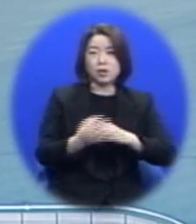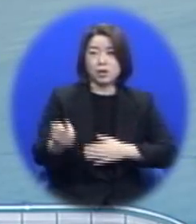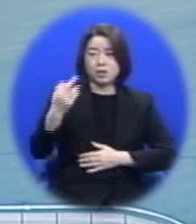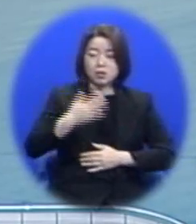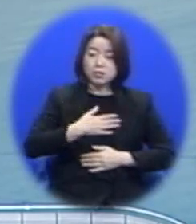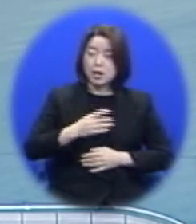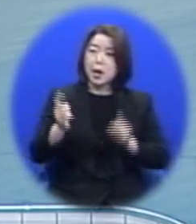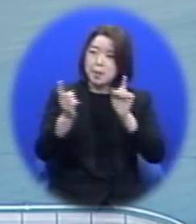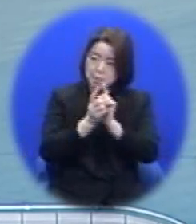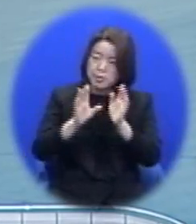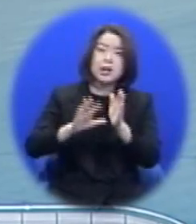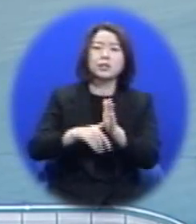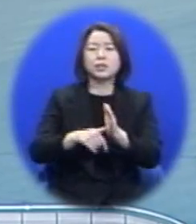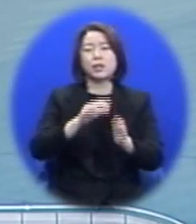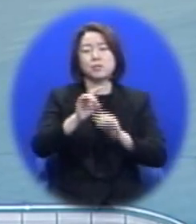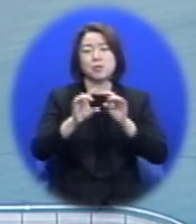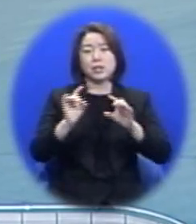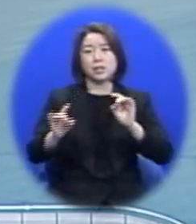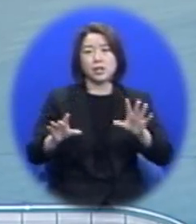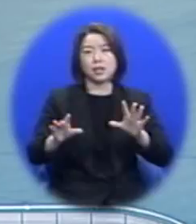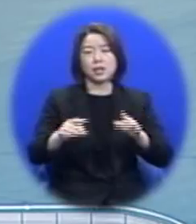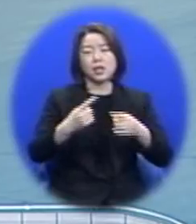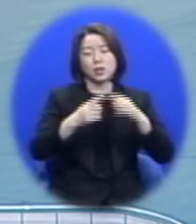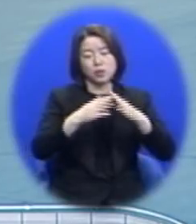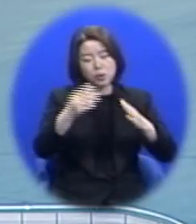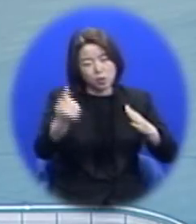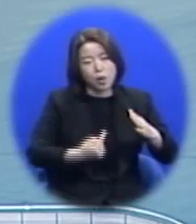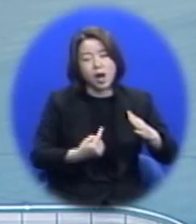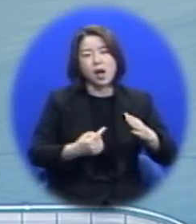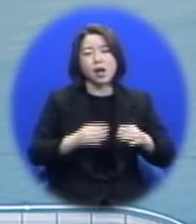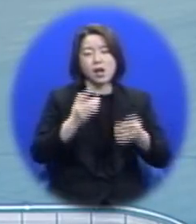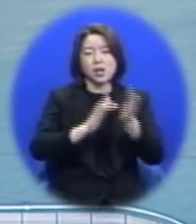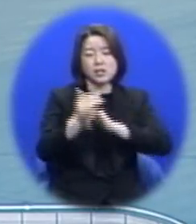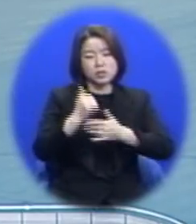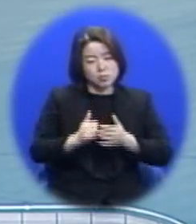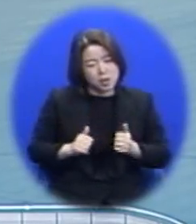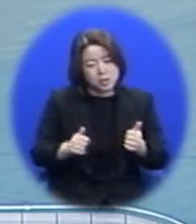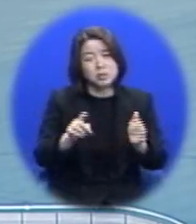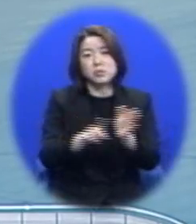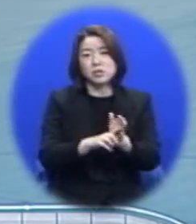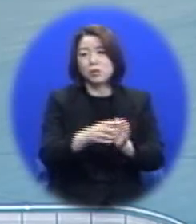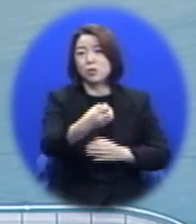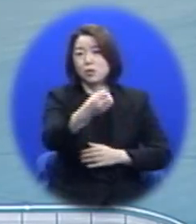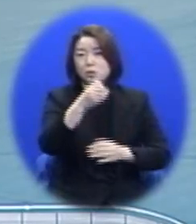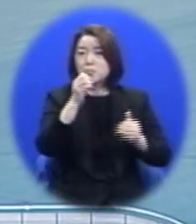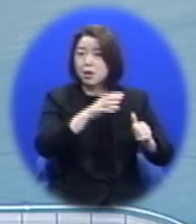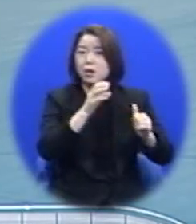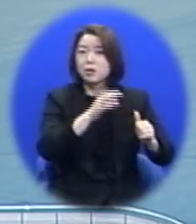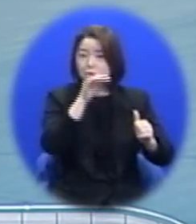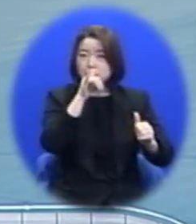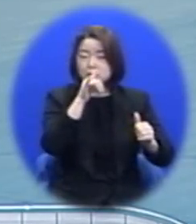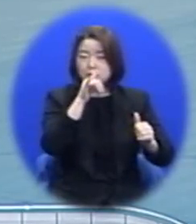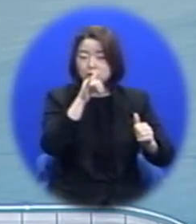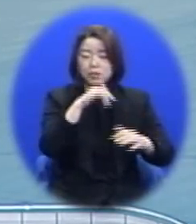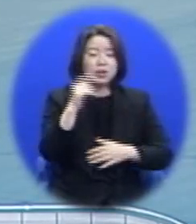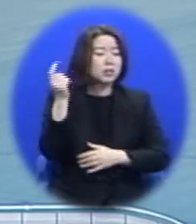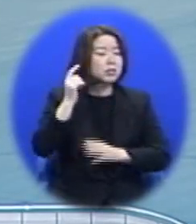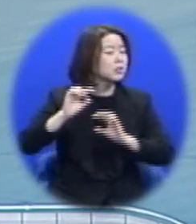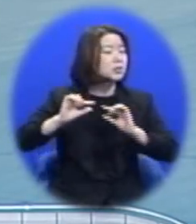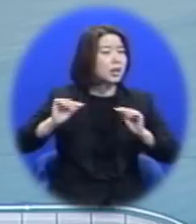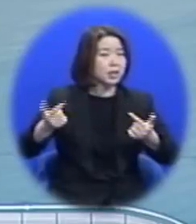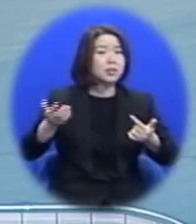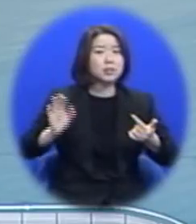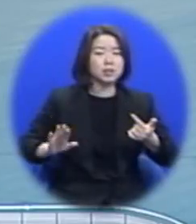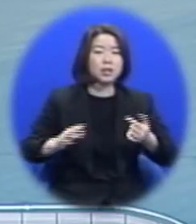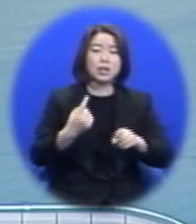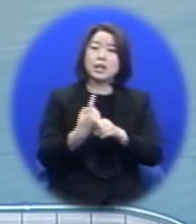늘 교회 나오라, 다시 예수 믿으라 그렇게 이야기를 한대요. 듣지를 않다가 작년에 죽을 고비를 세